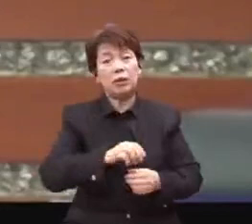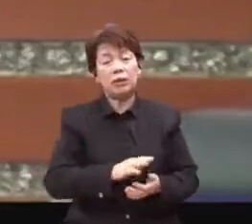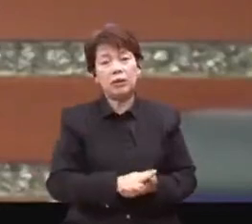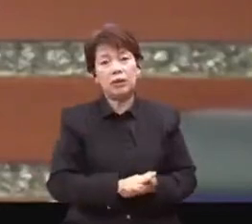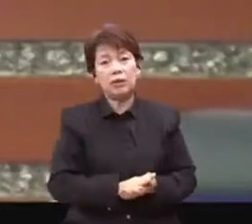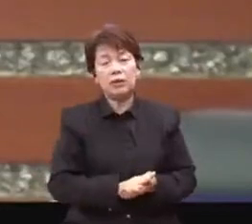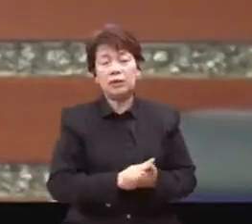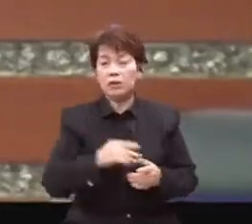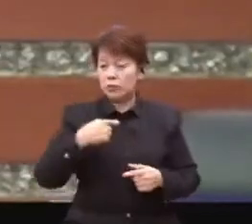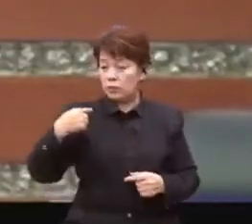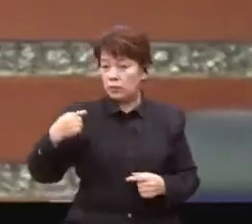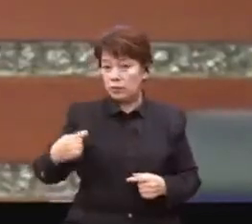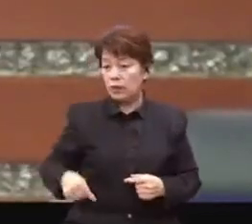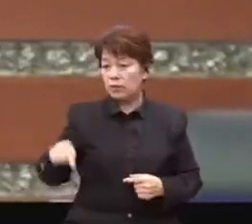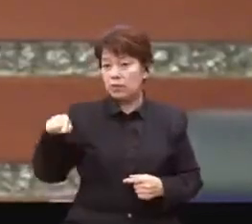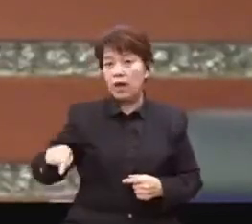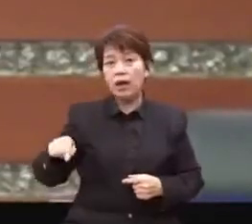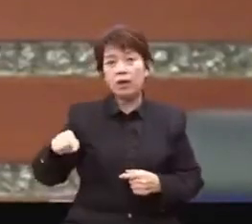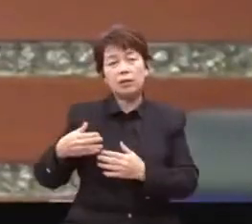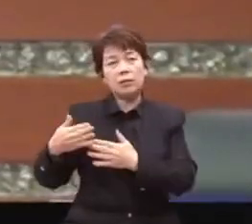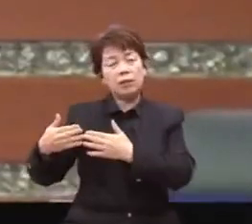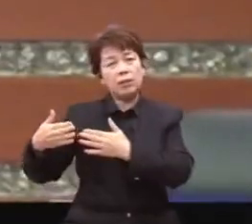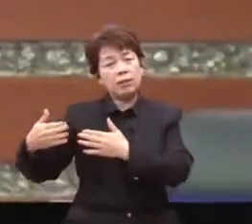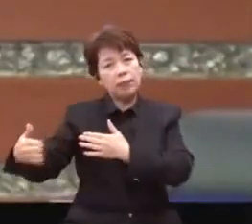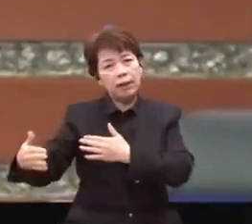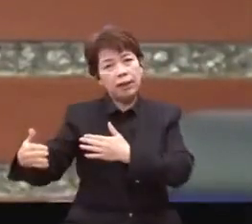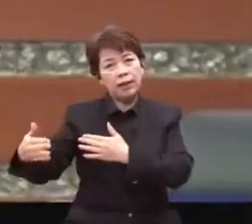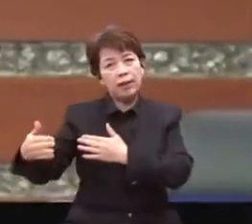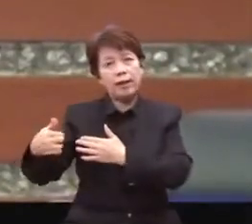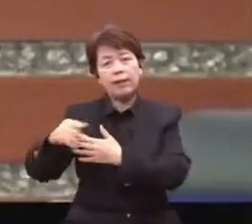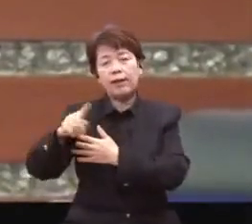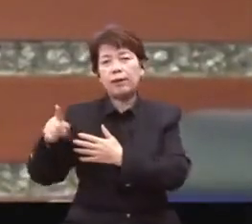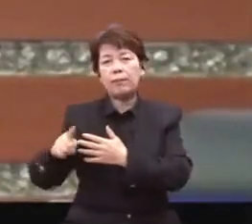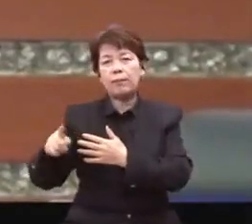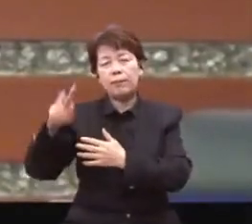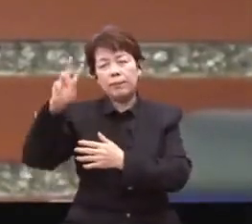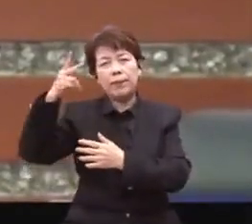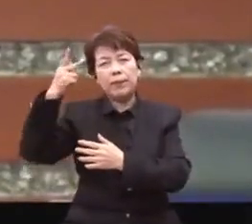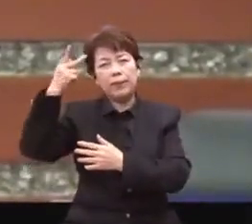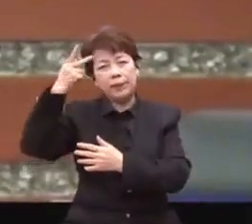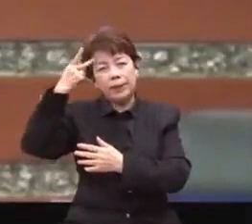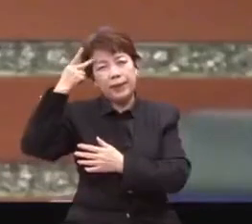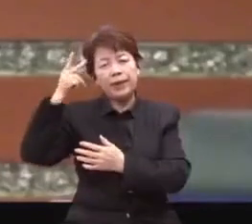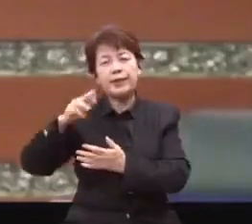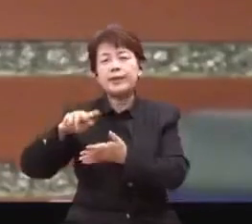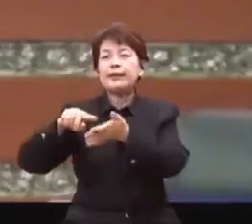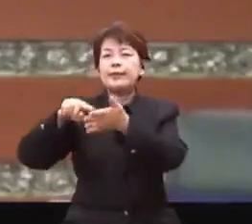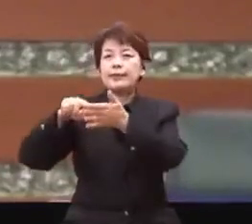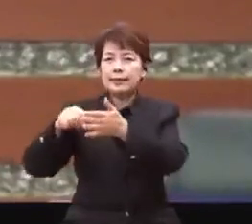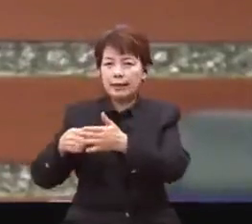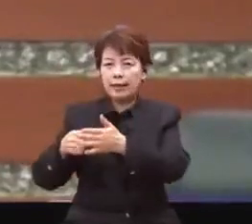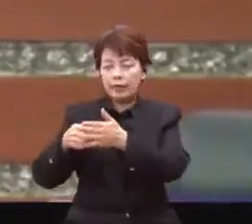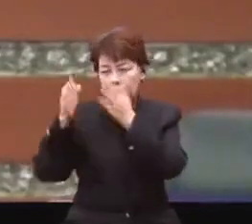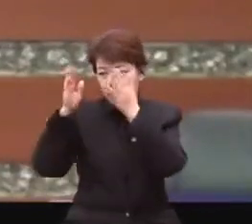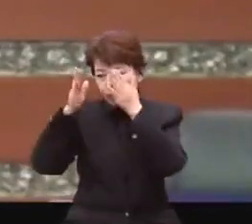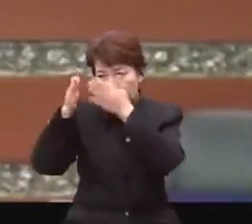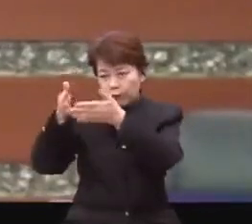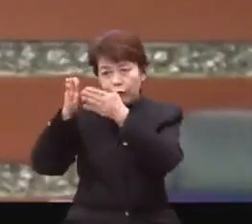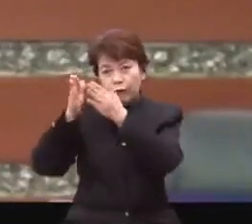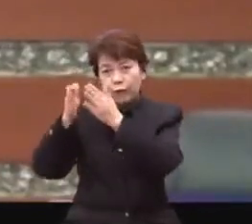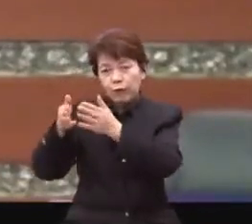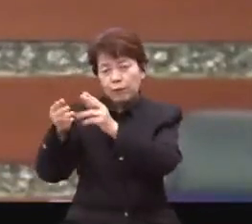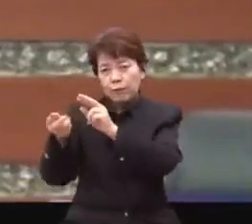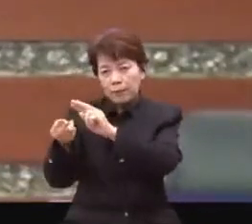negara Cina telah percaya menstabilkan politik dalaman mereka mereka menggunakan fokus kepada